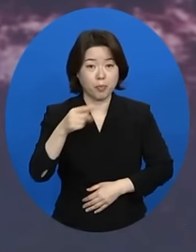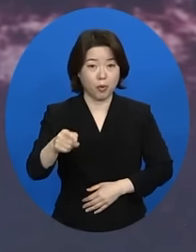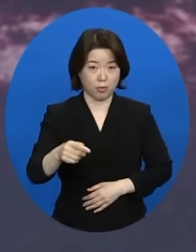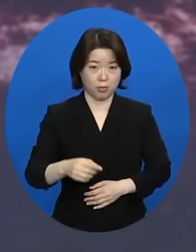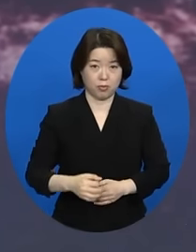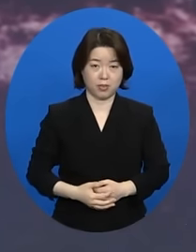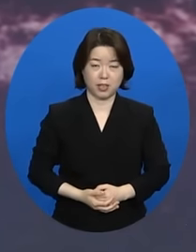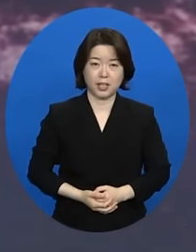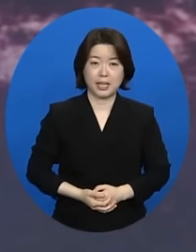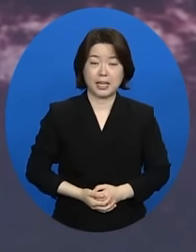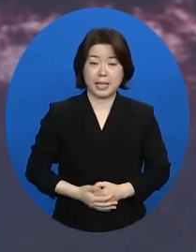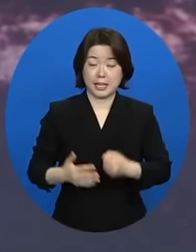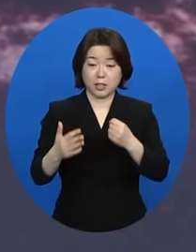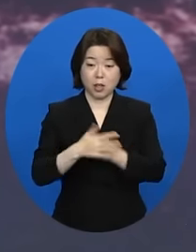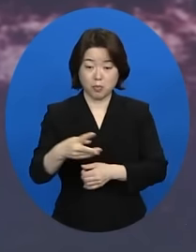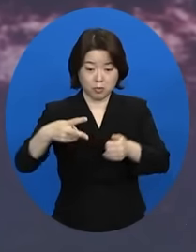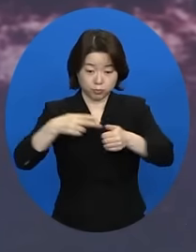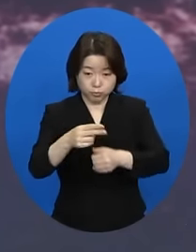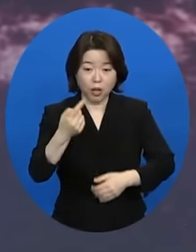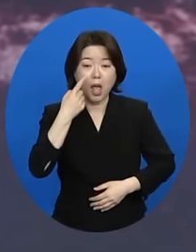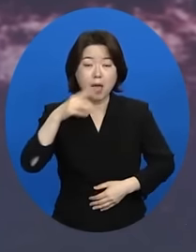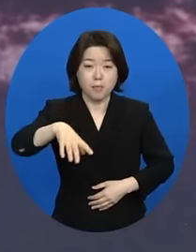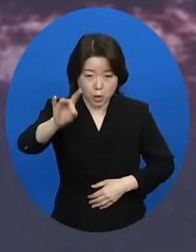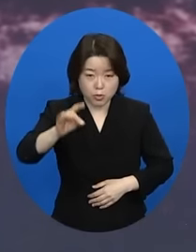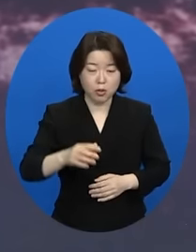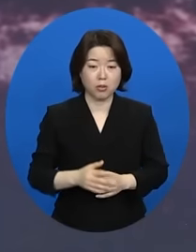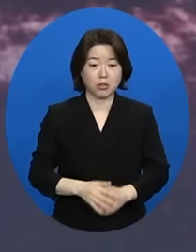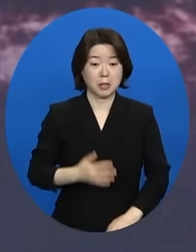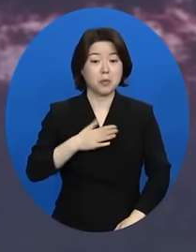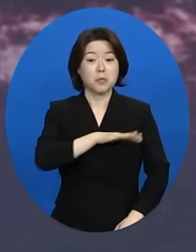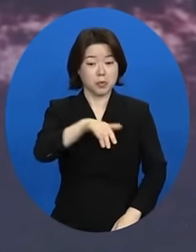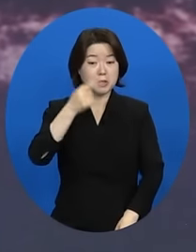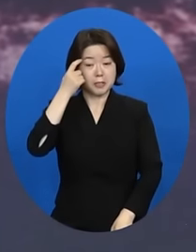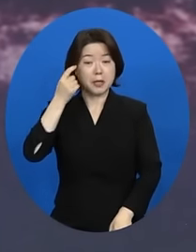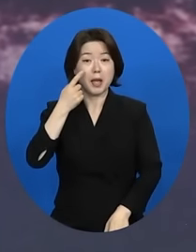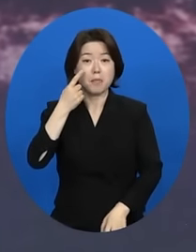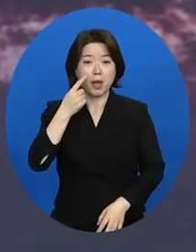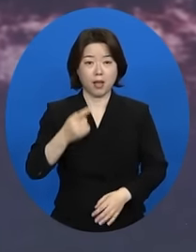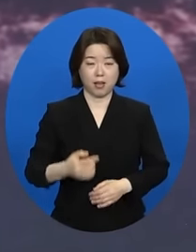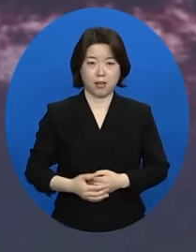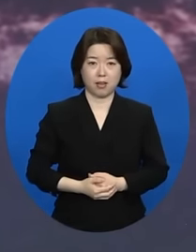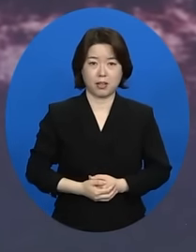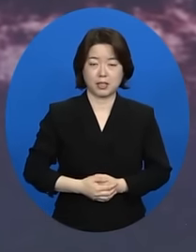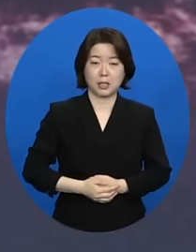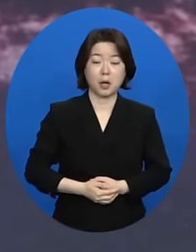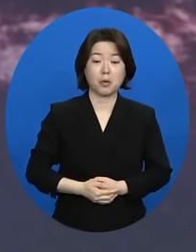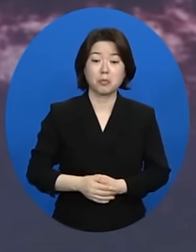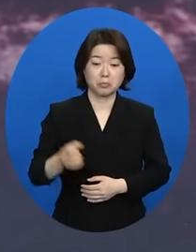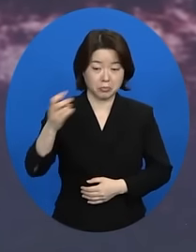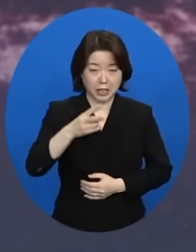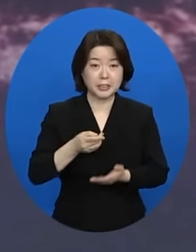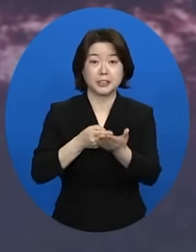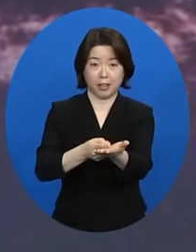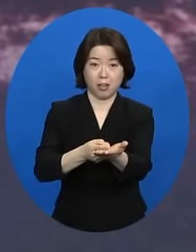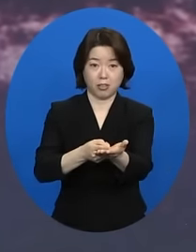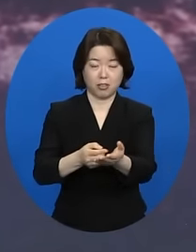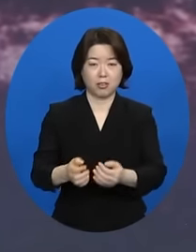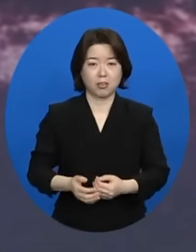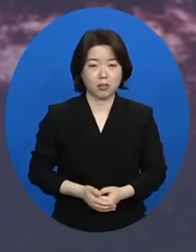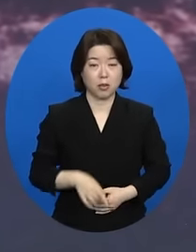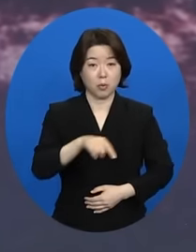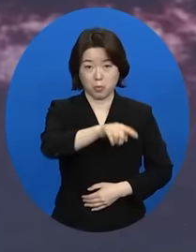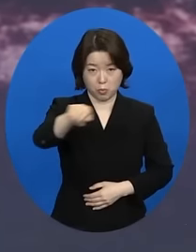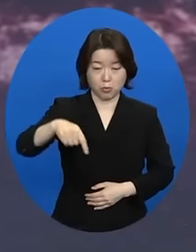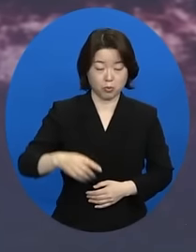그러면서 할례를 먼저 받으라는 거예요. 그러면 한번 생각해 보겠다. 뭐 이런 식으로 제안을 합니다. 그랬더니